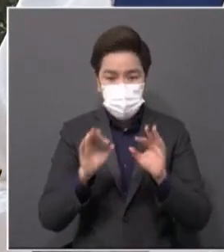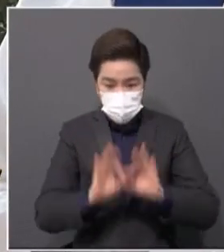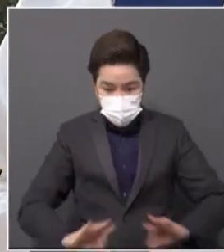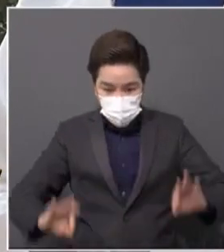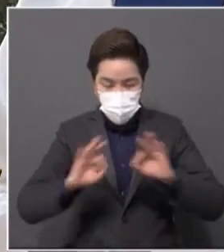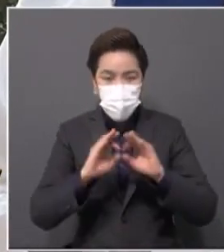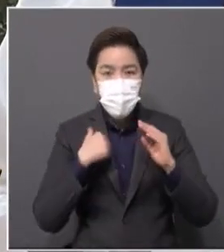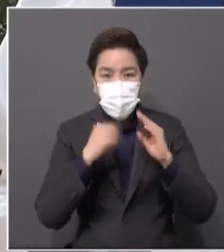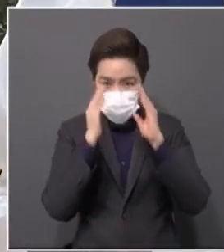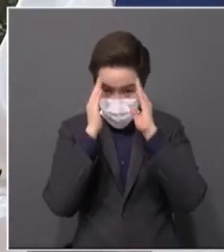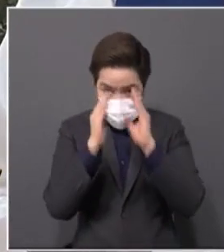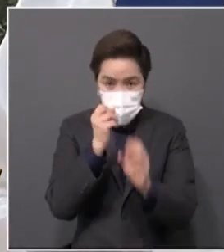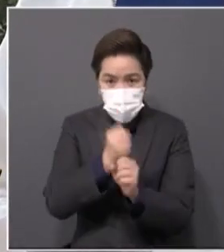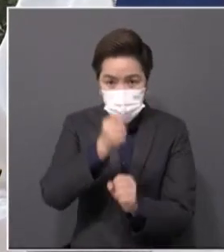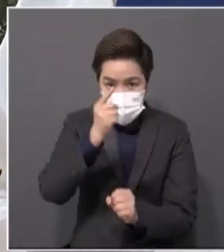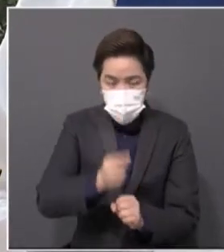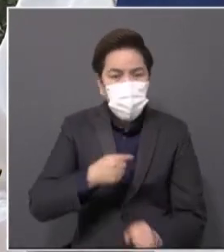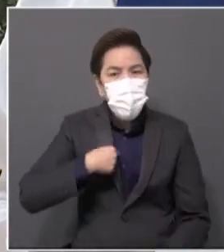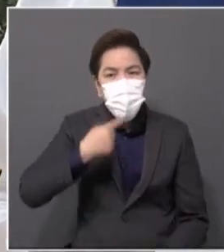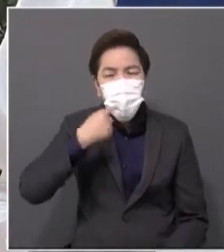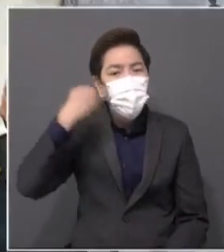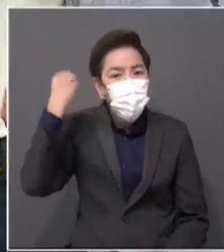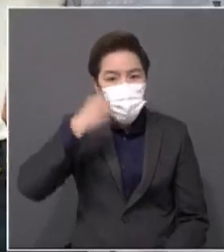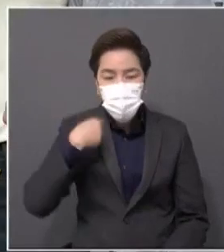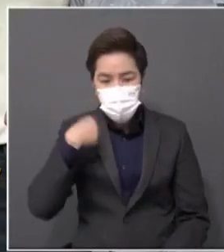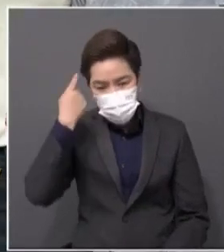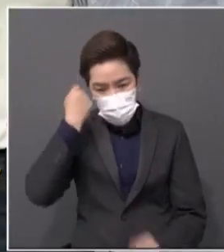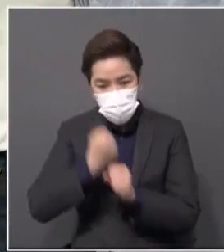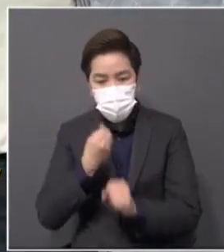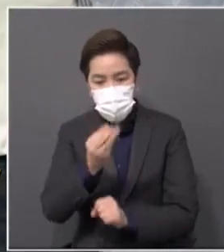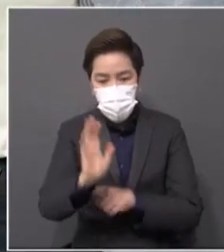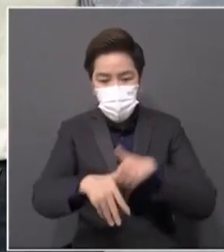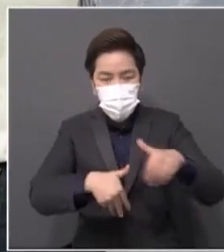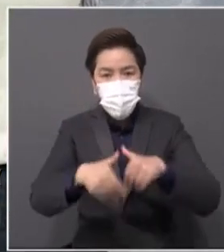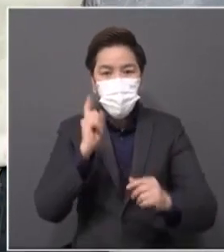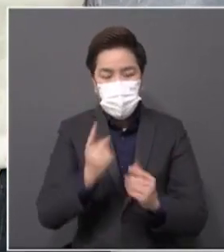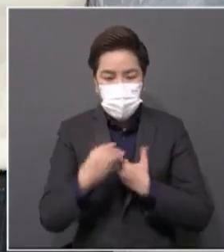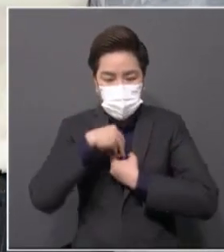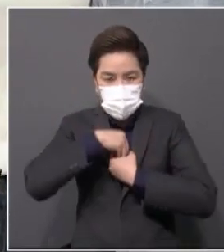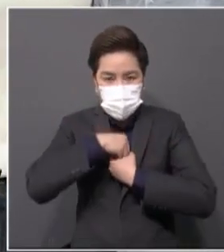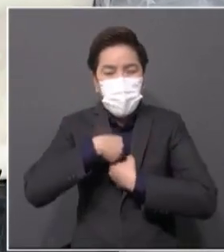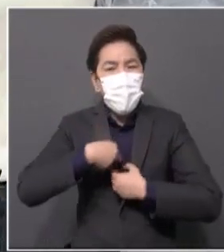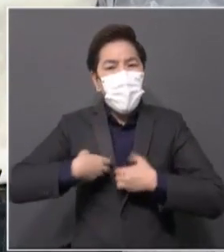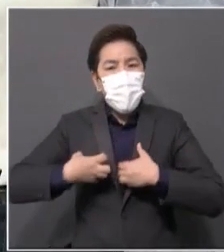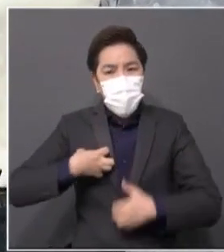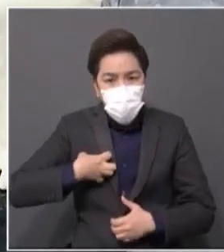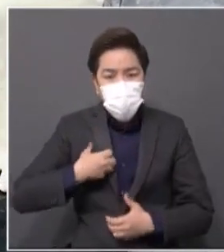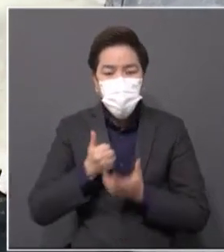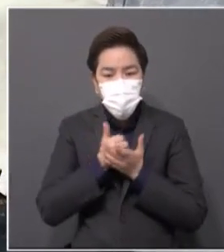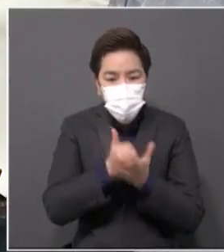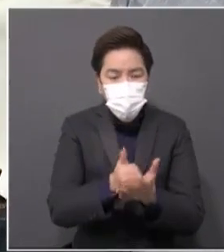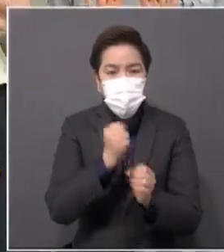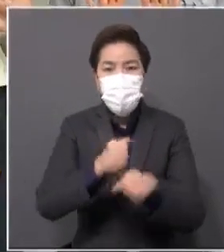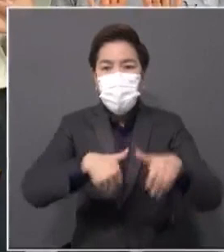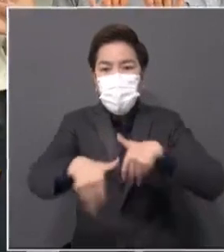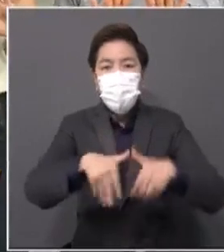สำคัญก็คือความตั้งใจจริงตนพูดอยู่เสมอว่าการทำงานเพื่อส่วนรวมจะต้องมาจากจิตวิญญาณที่อยากจะเข้ามาทำงานเพื่อบ้านเพื่อ